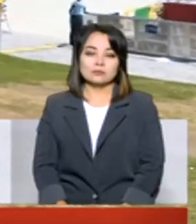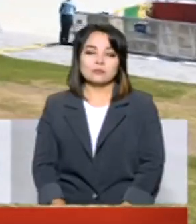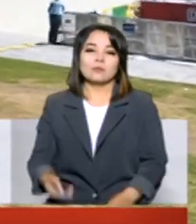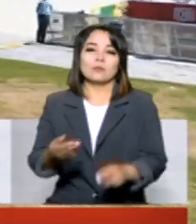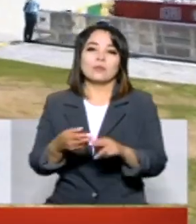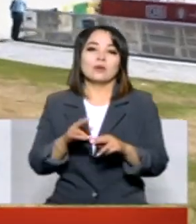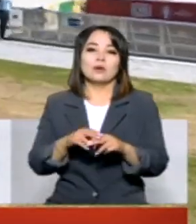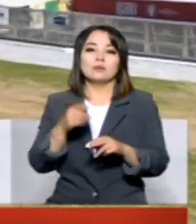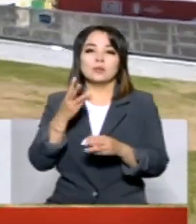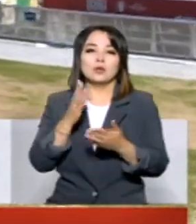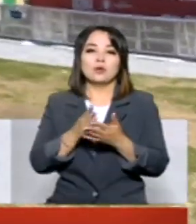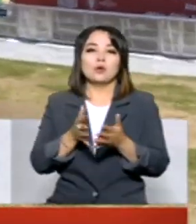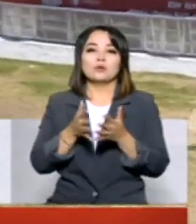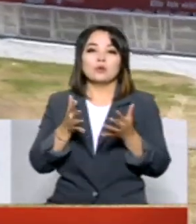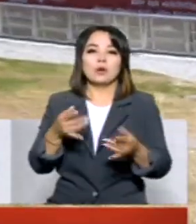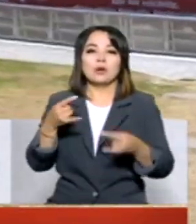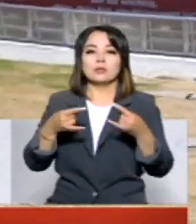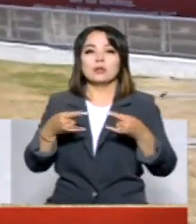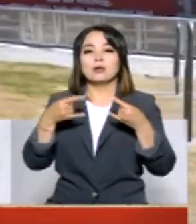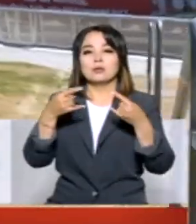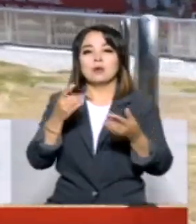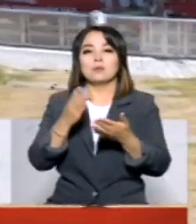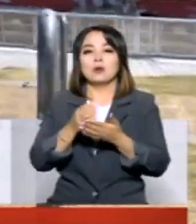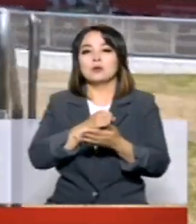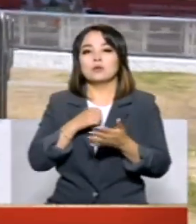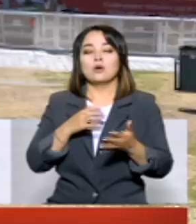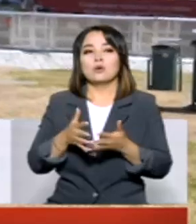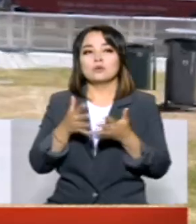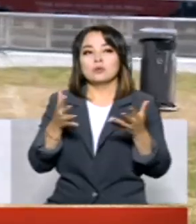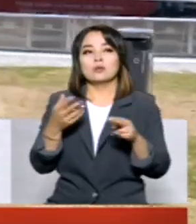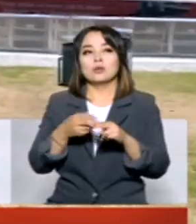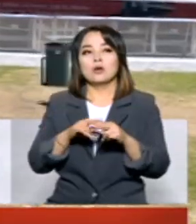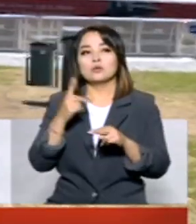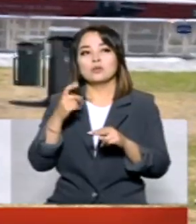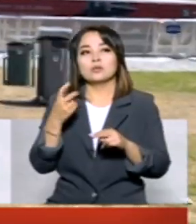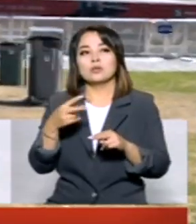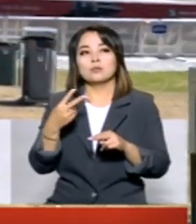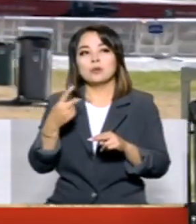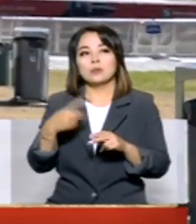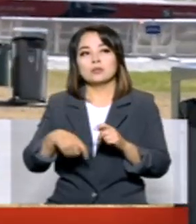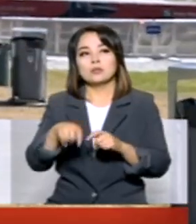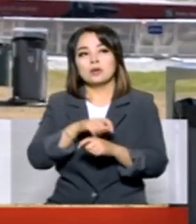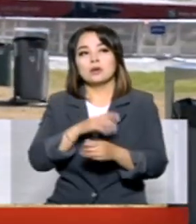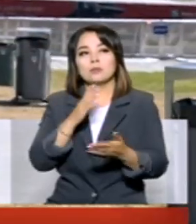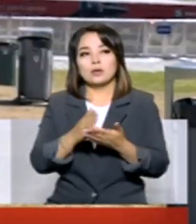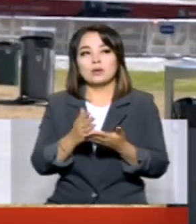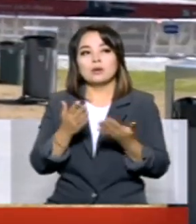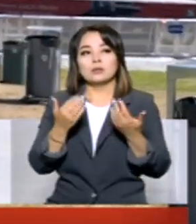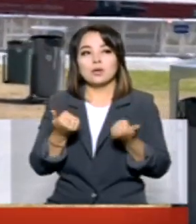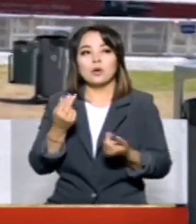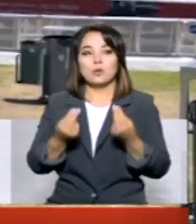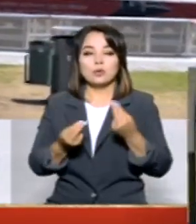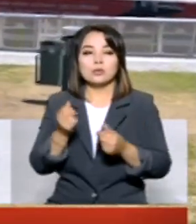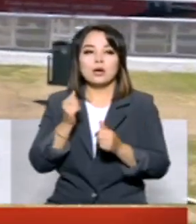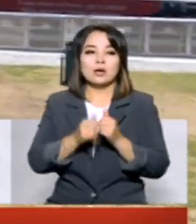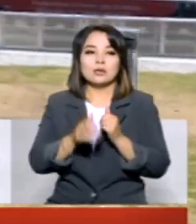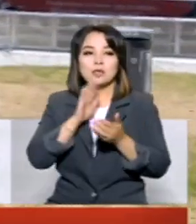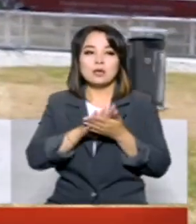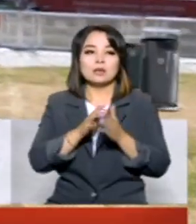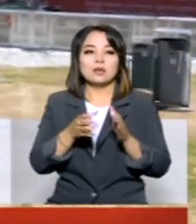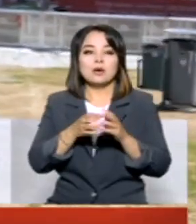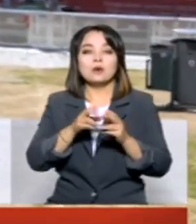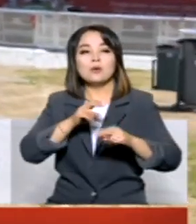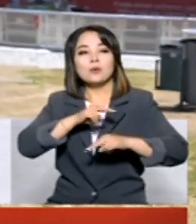Мұнда бірнеше үлкен экран орнатылған, ең үлкен осы 121 шаршы метр жасыл алаңдағы ойынның әрбір сәтін